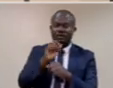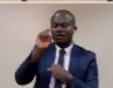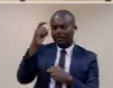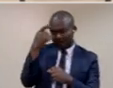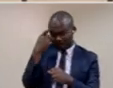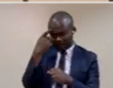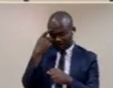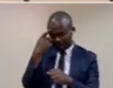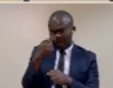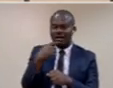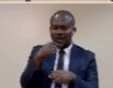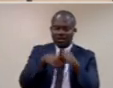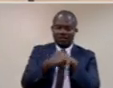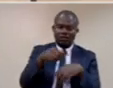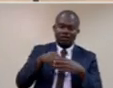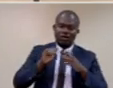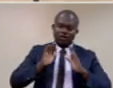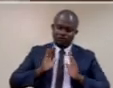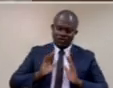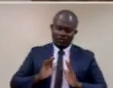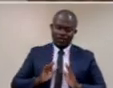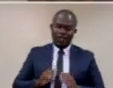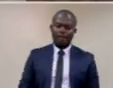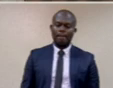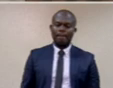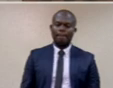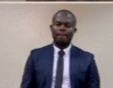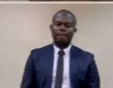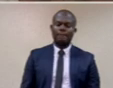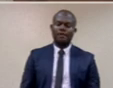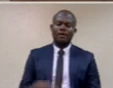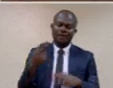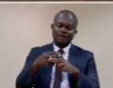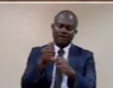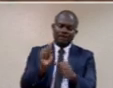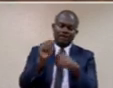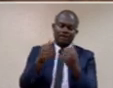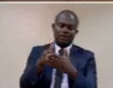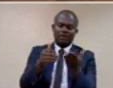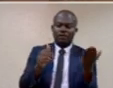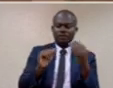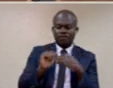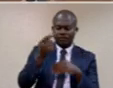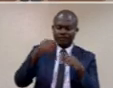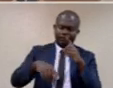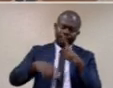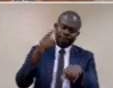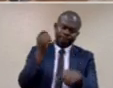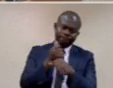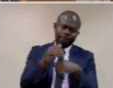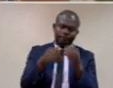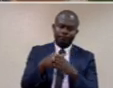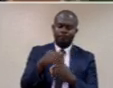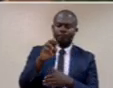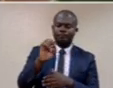leta ari igikorwa cy'umutekano amazina agarukaho cyane n'abaharukukiye mu kuba ku isonga y'ubwicanyi bwahakorewe harimo